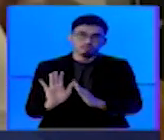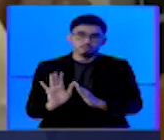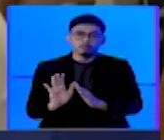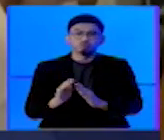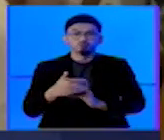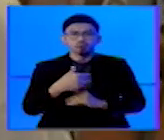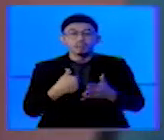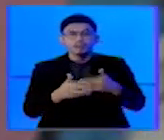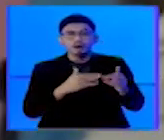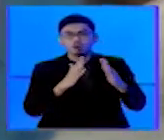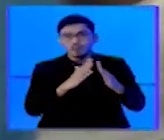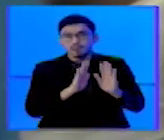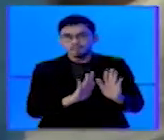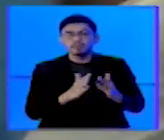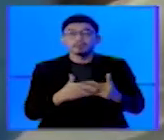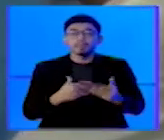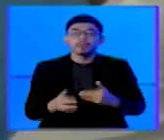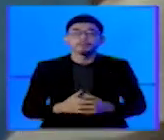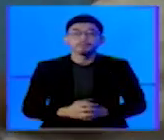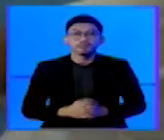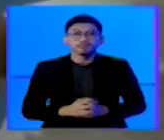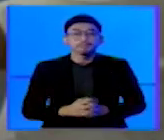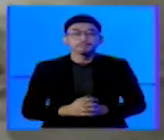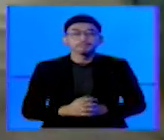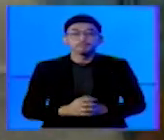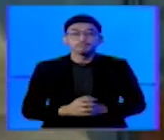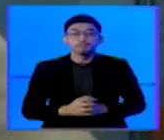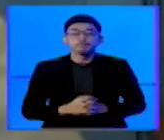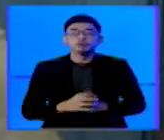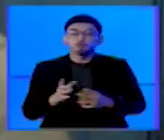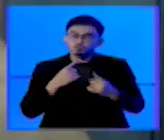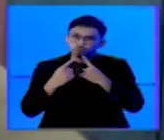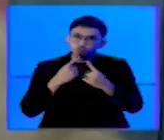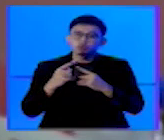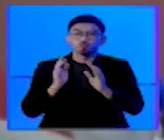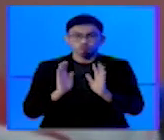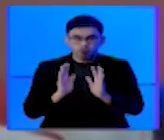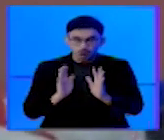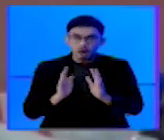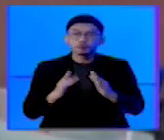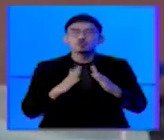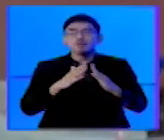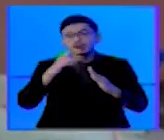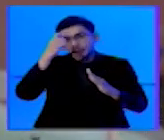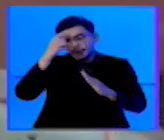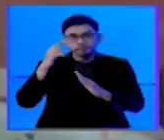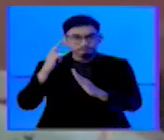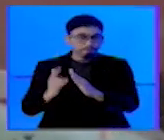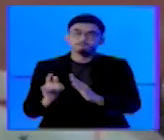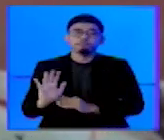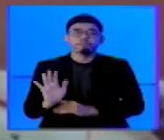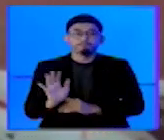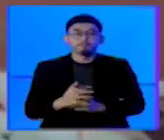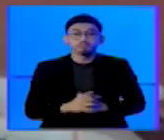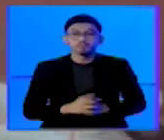spesialis ya. Usai konsultasi, AG dinyatakan tidak perlu operasi dan dapat sembuh dengan rawat jalan. Orang tua diimbau selalu